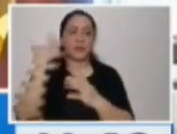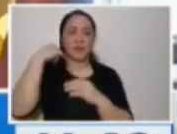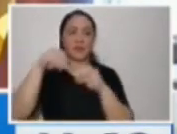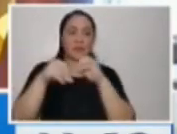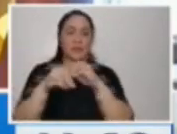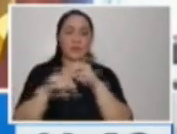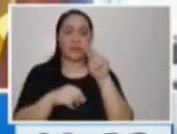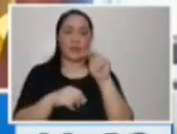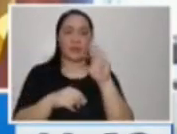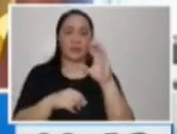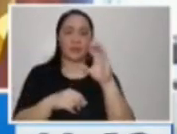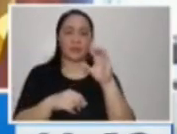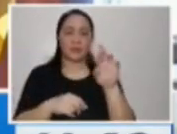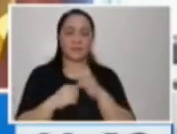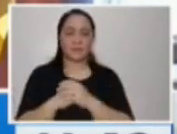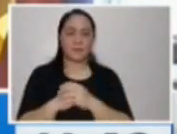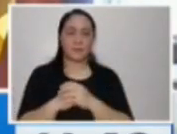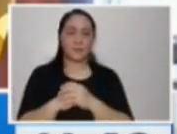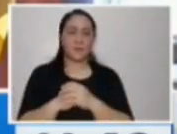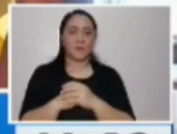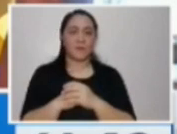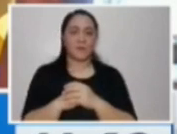kanila para ma-register yung mga